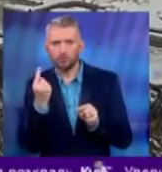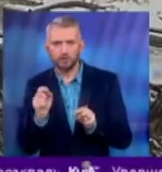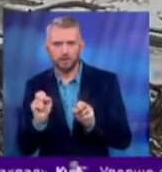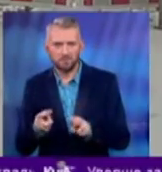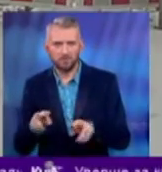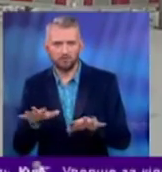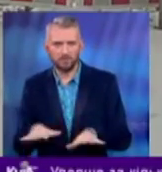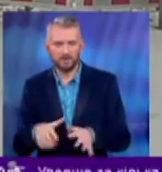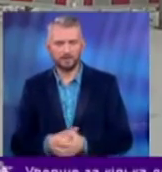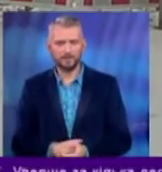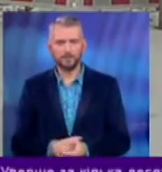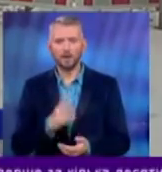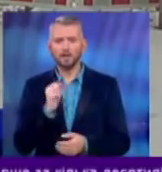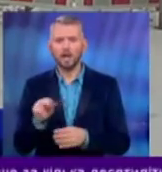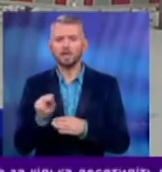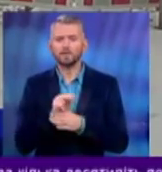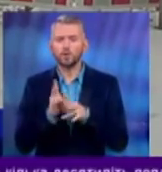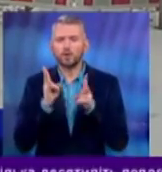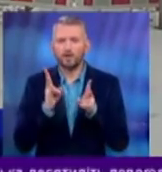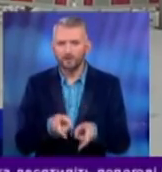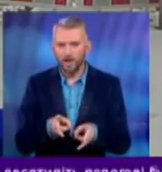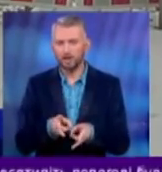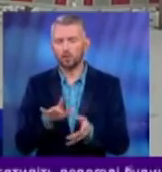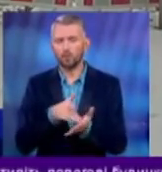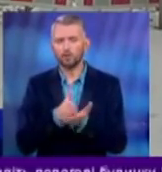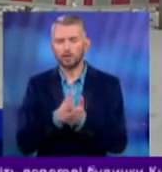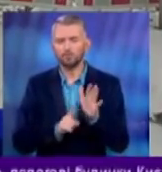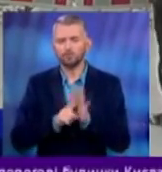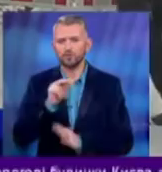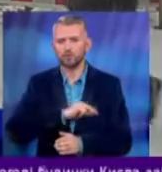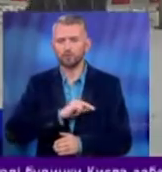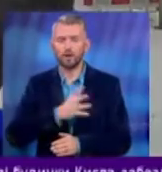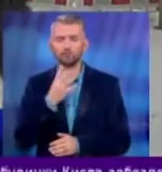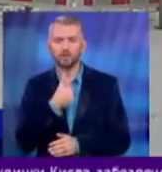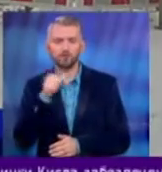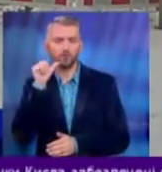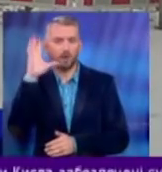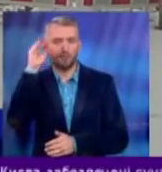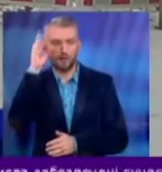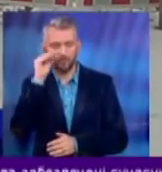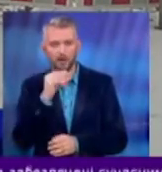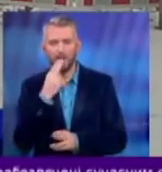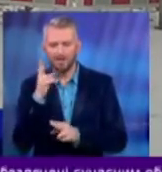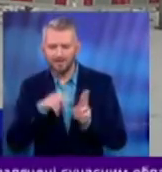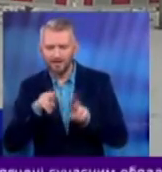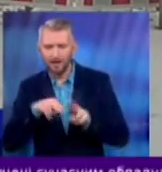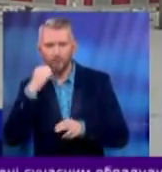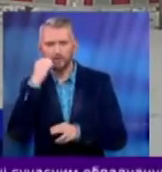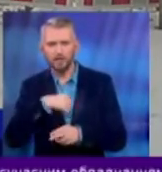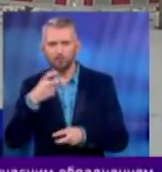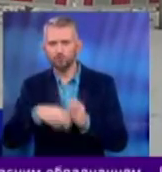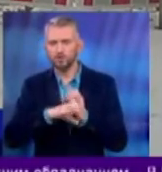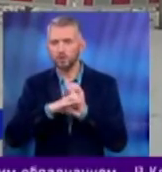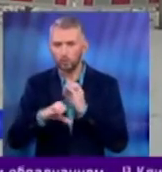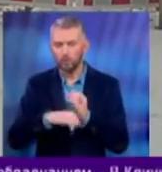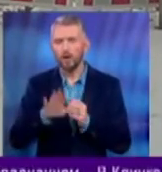ділянка. Над ліквідацією аварії комунальники почали працювати ще вчора ввечері. Латають старі пошкоджені труби,